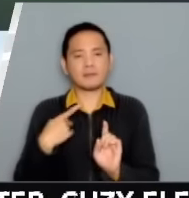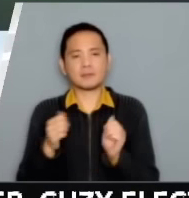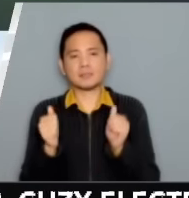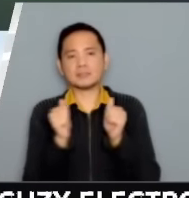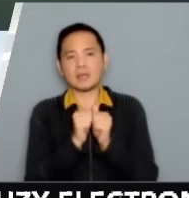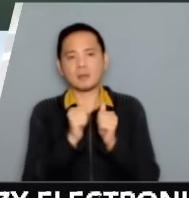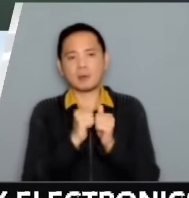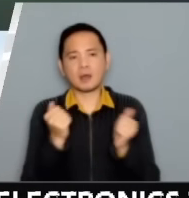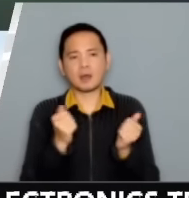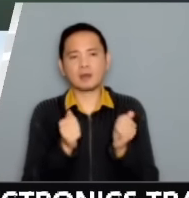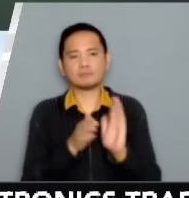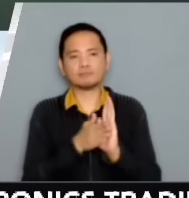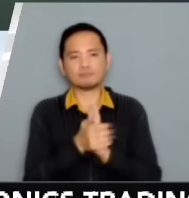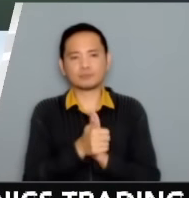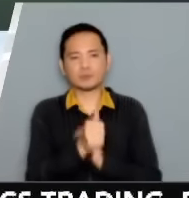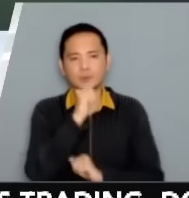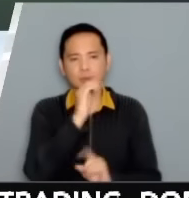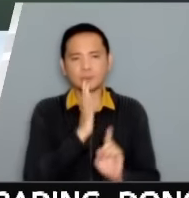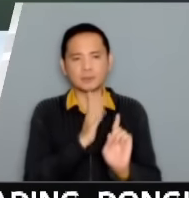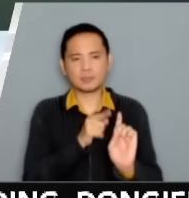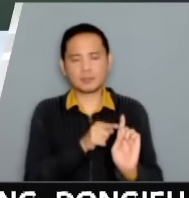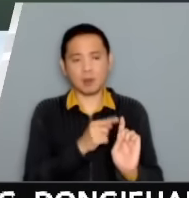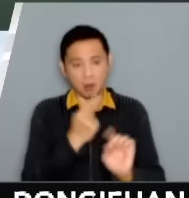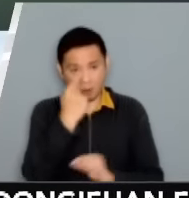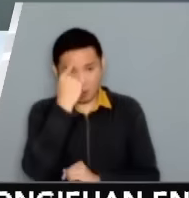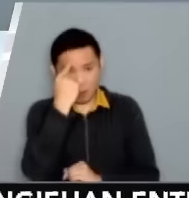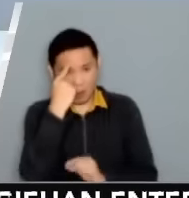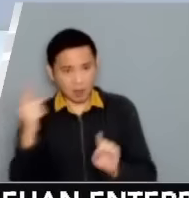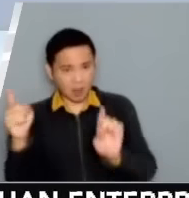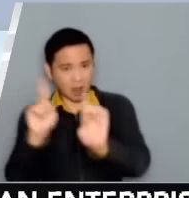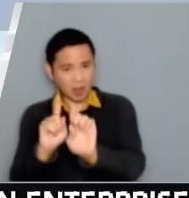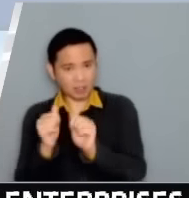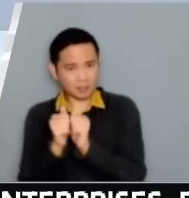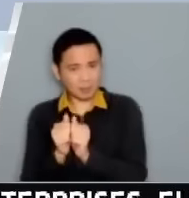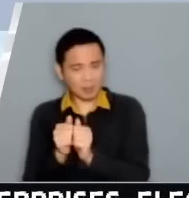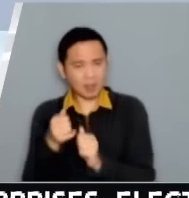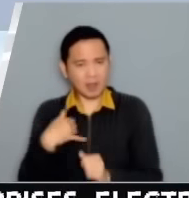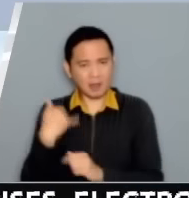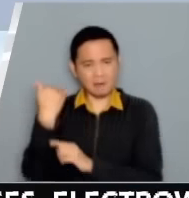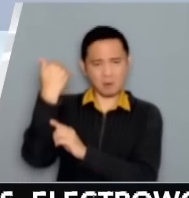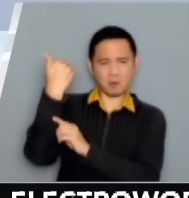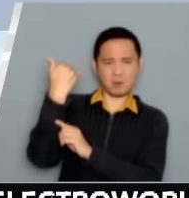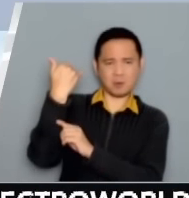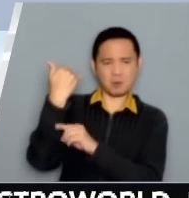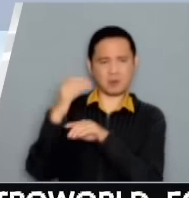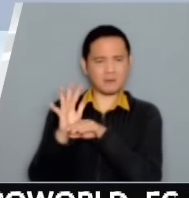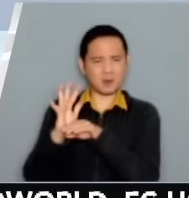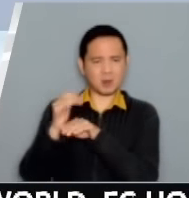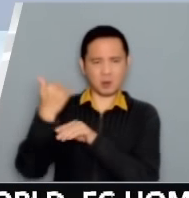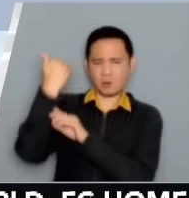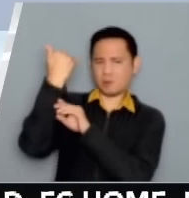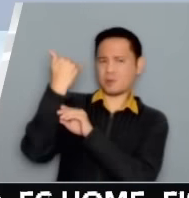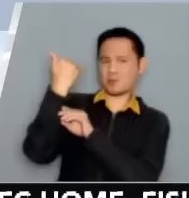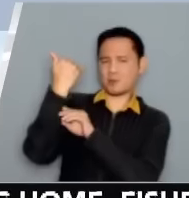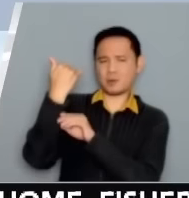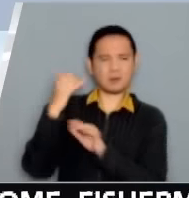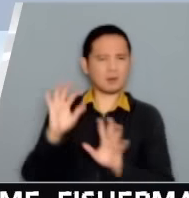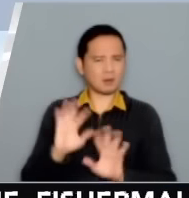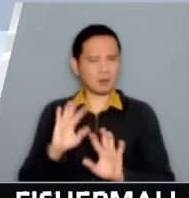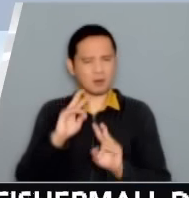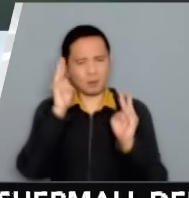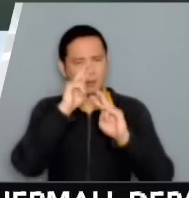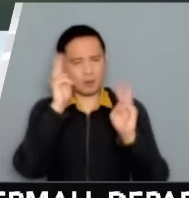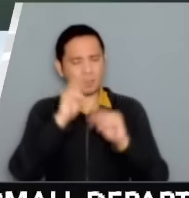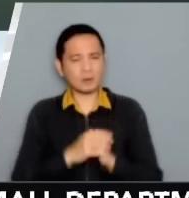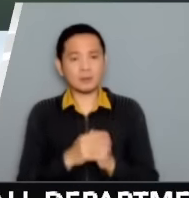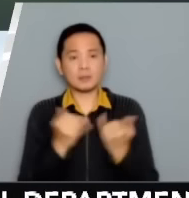biktima. Inakala raw kasi ng babaeng biktima na binivideohan siya ng kinakasamang suspect. Nasa kustudiya na ng pulisya